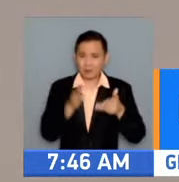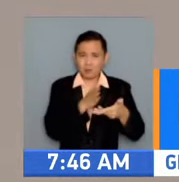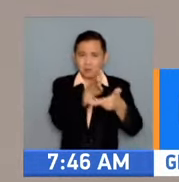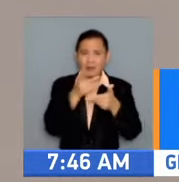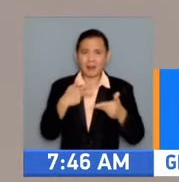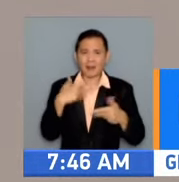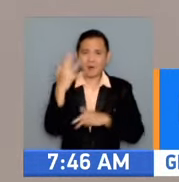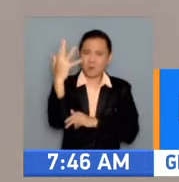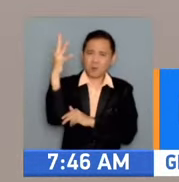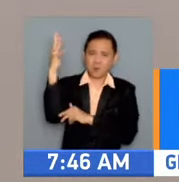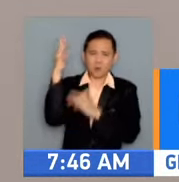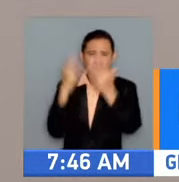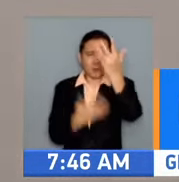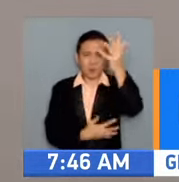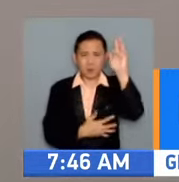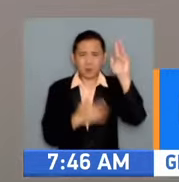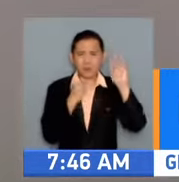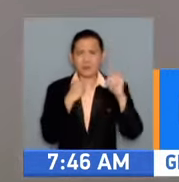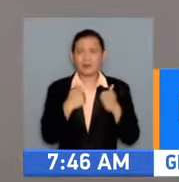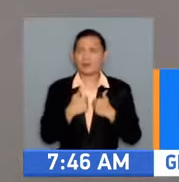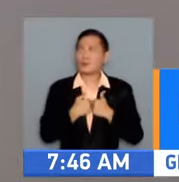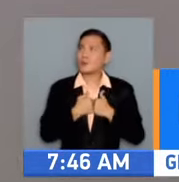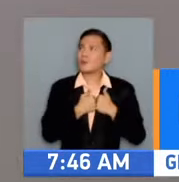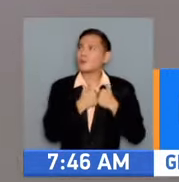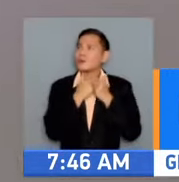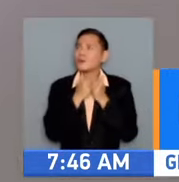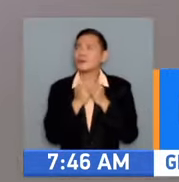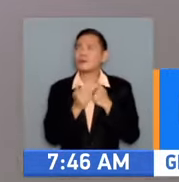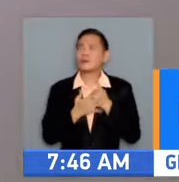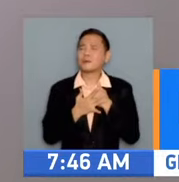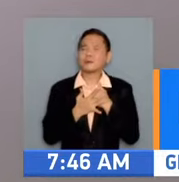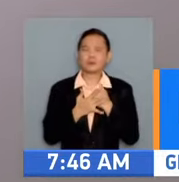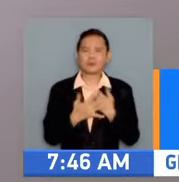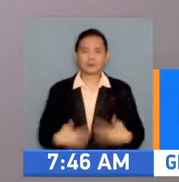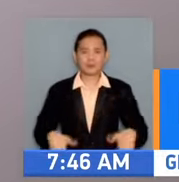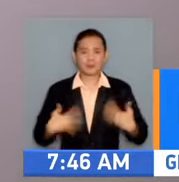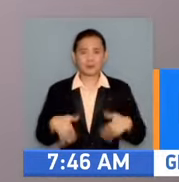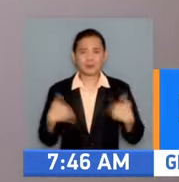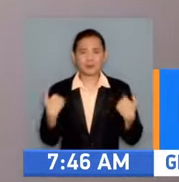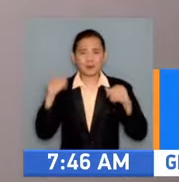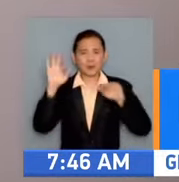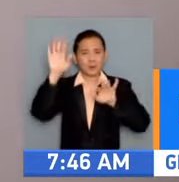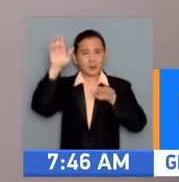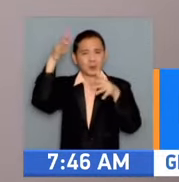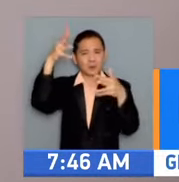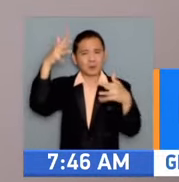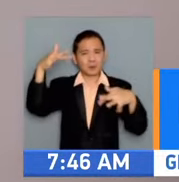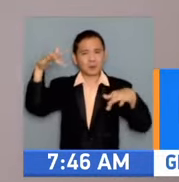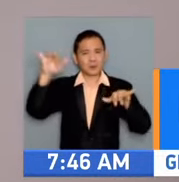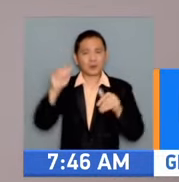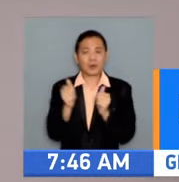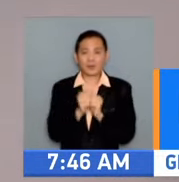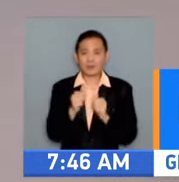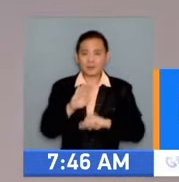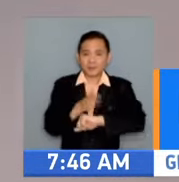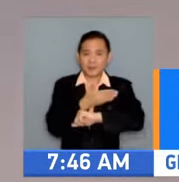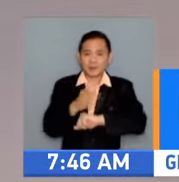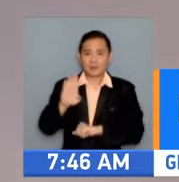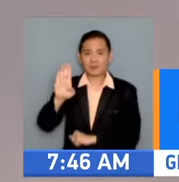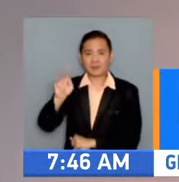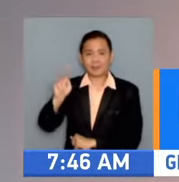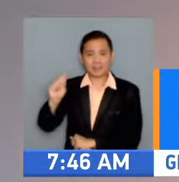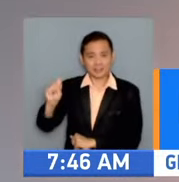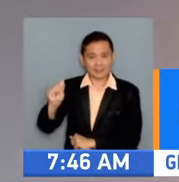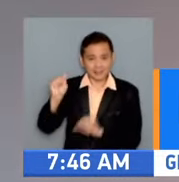na. Tapos sasabayan mo pa ng pinipisil ako ng ganon, sasabayan mo pa ng magandang music ng BTS. Ano ganon. Pa? Kwento pa ng iba. Itong yes, mga photos